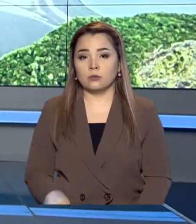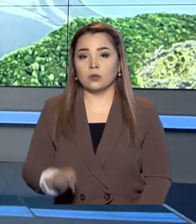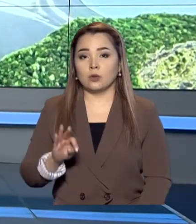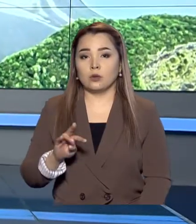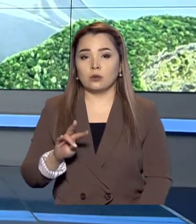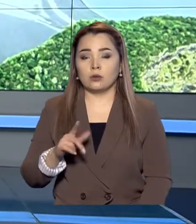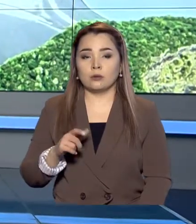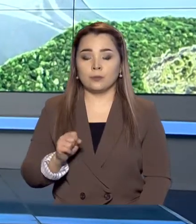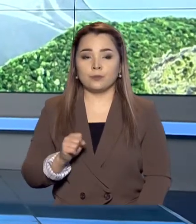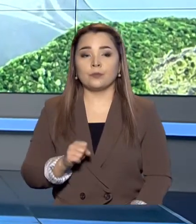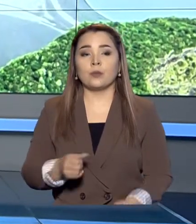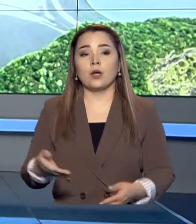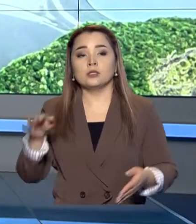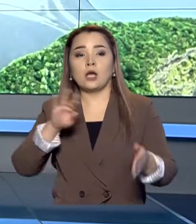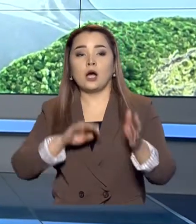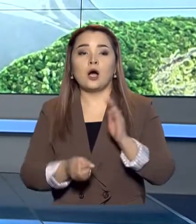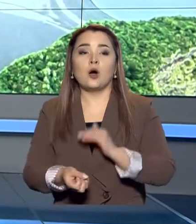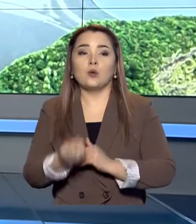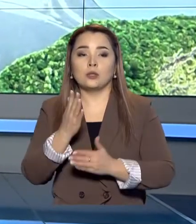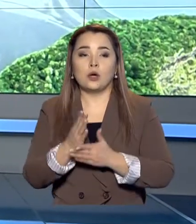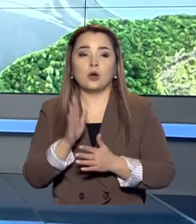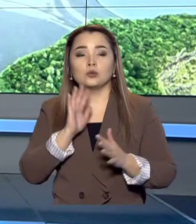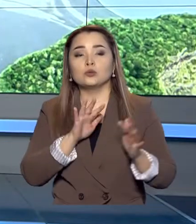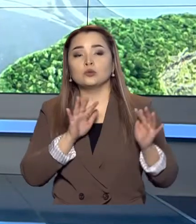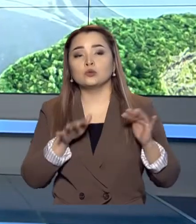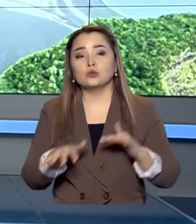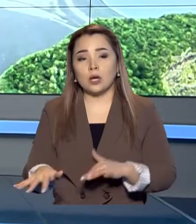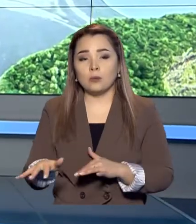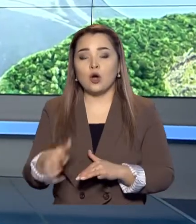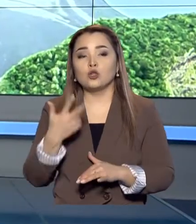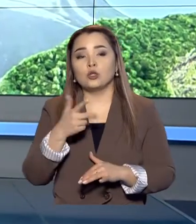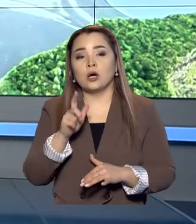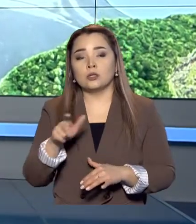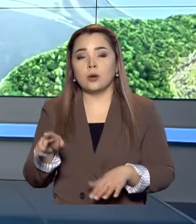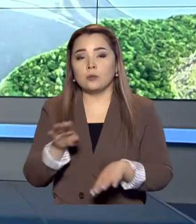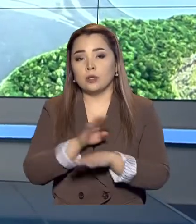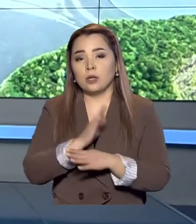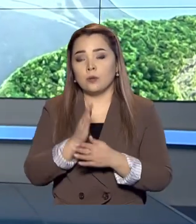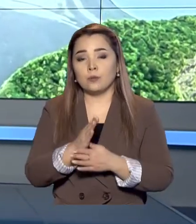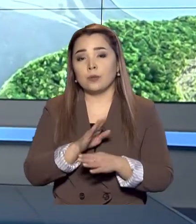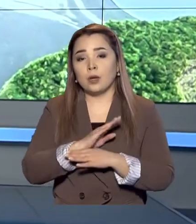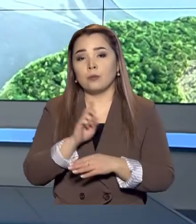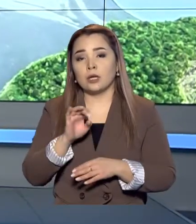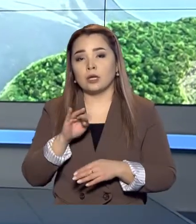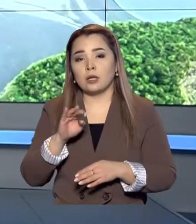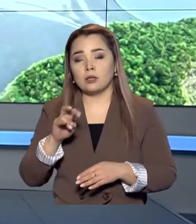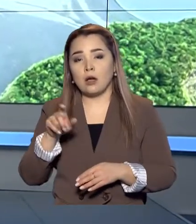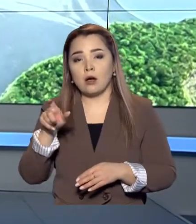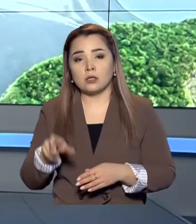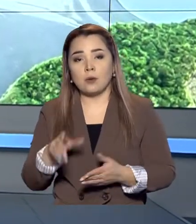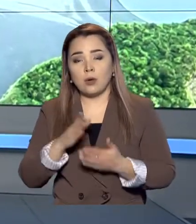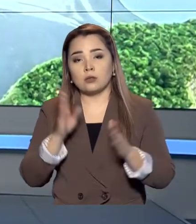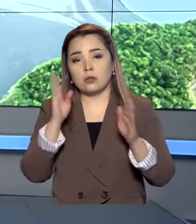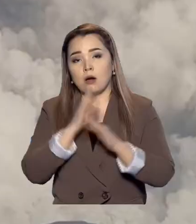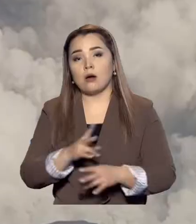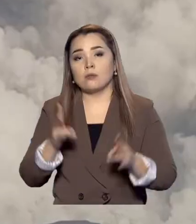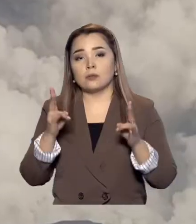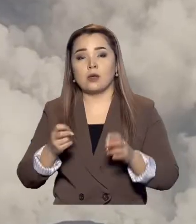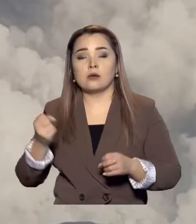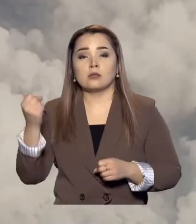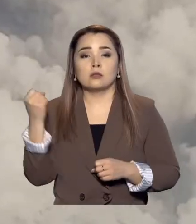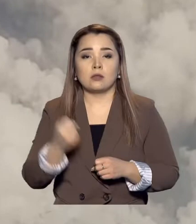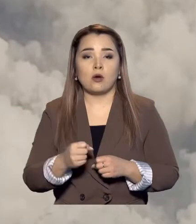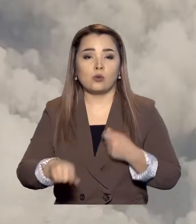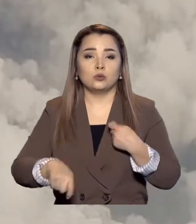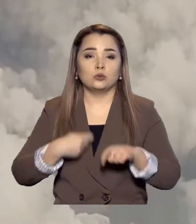Тонгада Жанартаудың атқылауынан болған цунамиден 3 адам қаза тапты. Марқұмдардың біреуі Британия азаматы. Табиғи апат аралға айтарлықтай